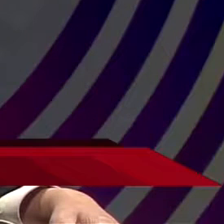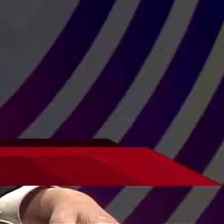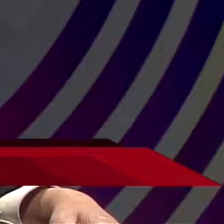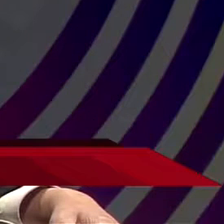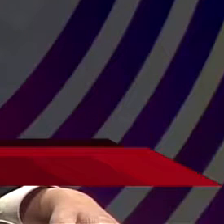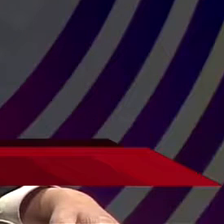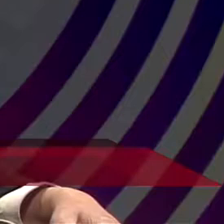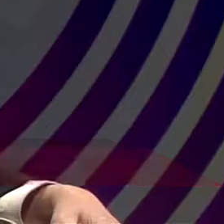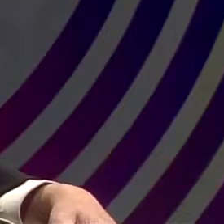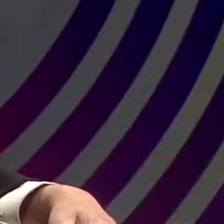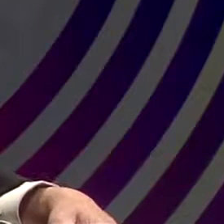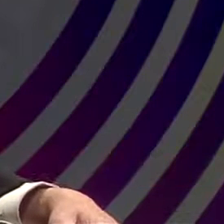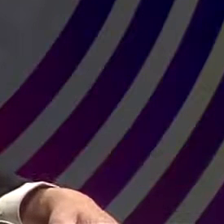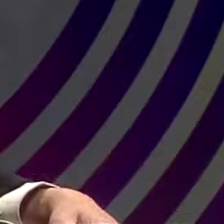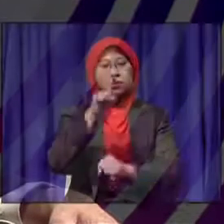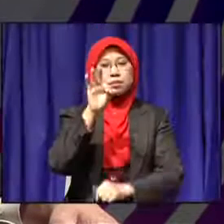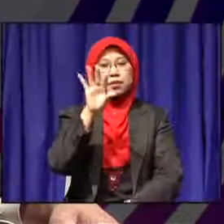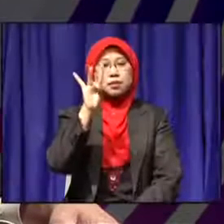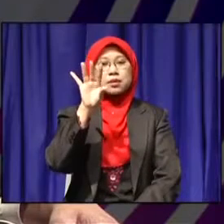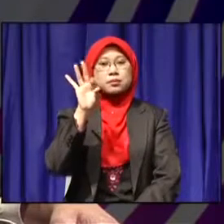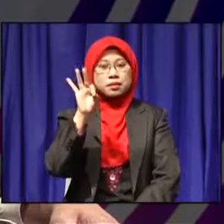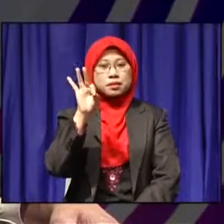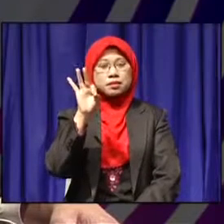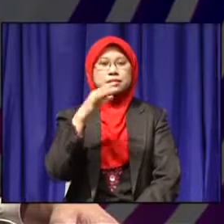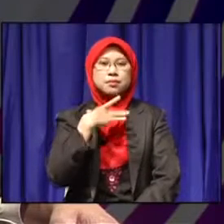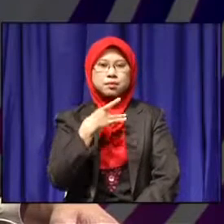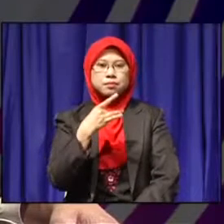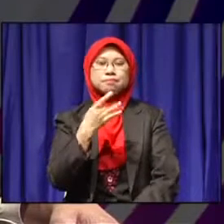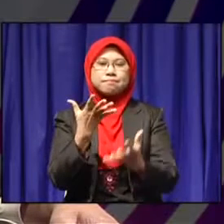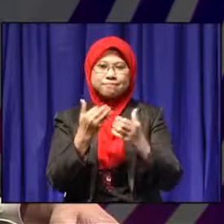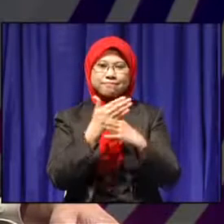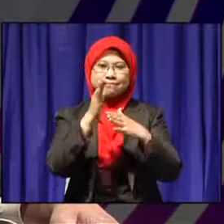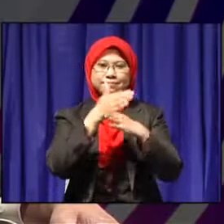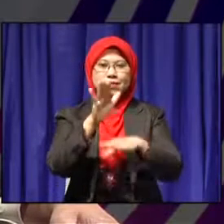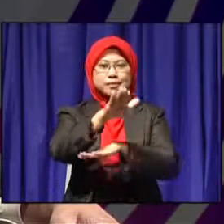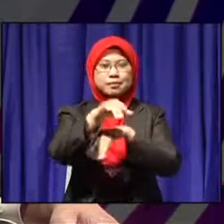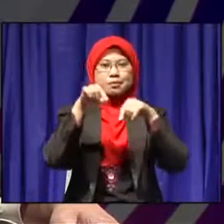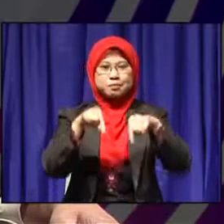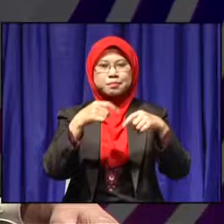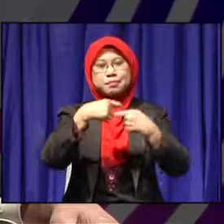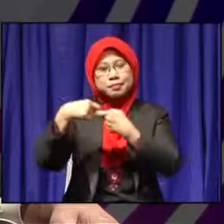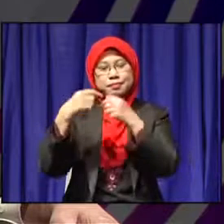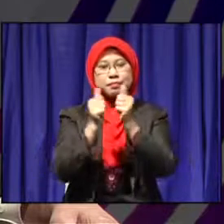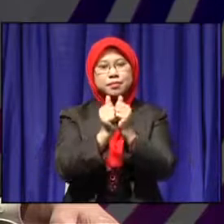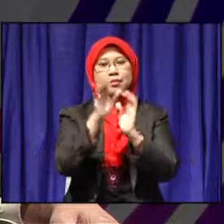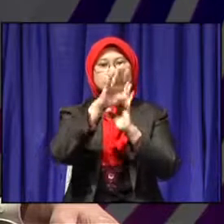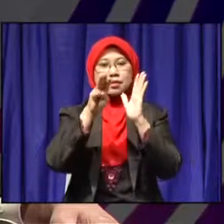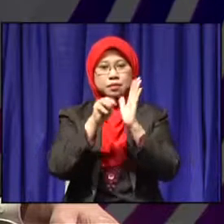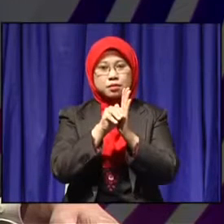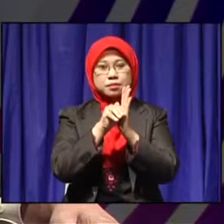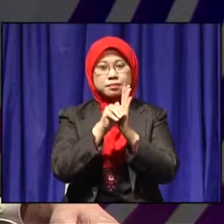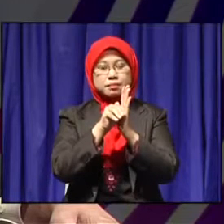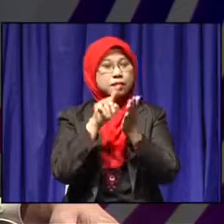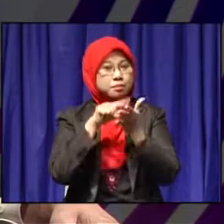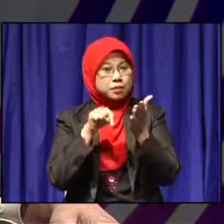tahun 1989 jadi saya suka untuk berkongsi pada petang ini berkaitan dengan kurikulum yaitu